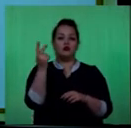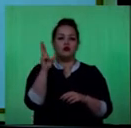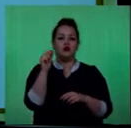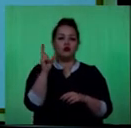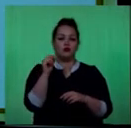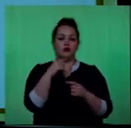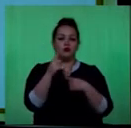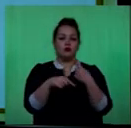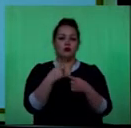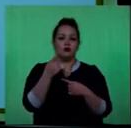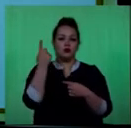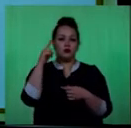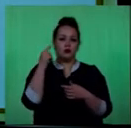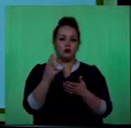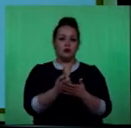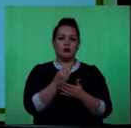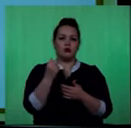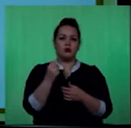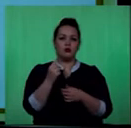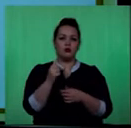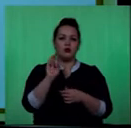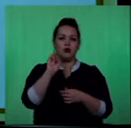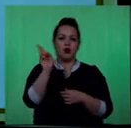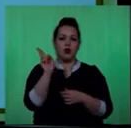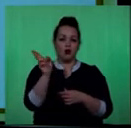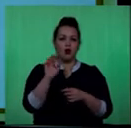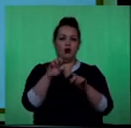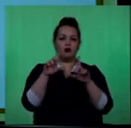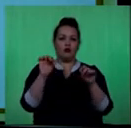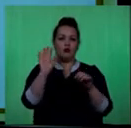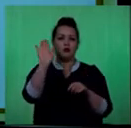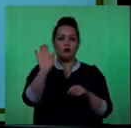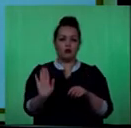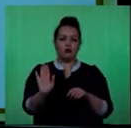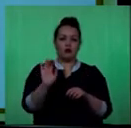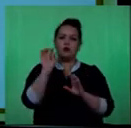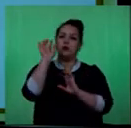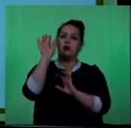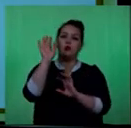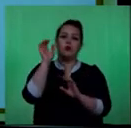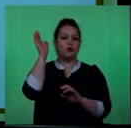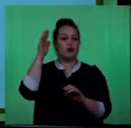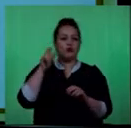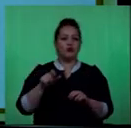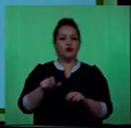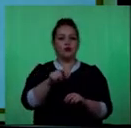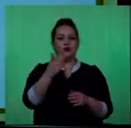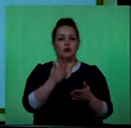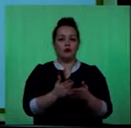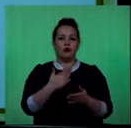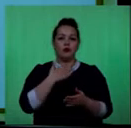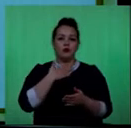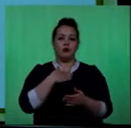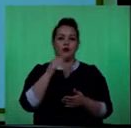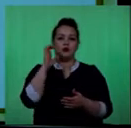следующая загадка с ка я в школе на стене горы рейки есть нам не спб